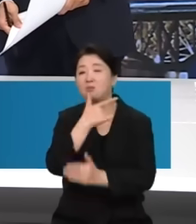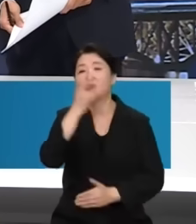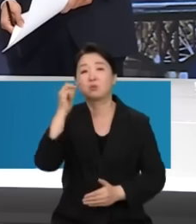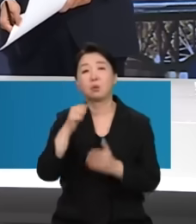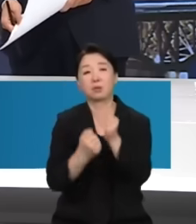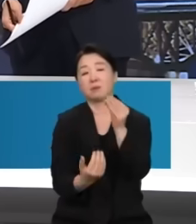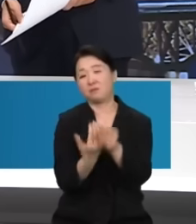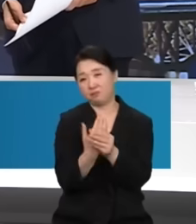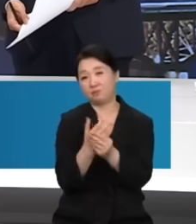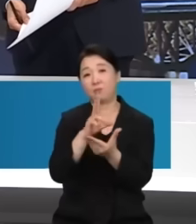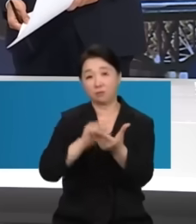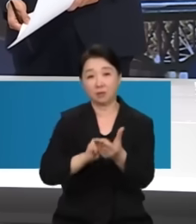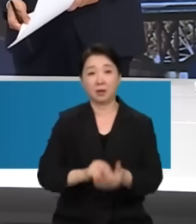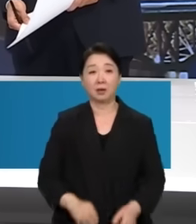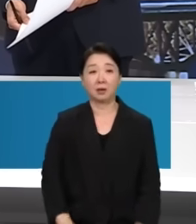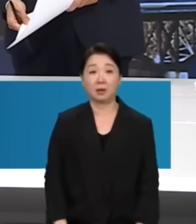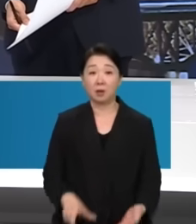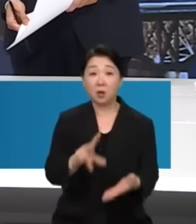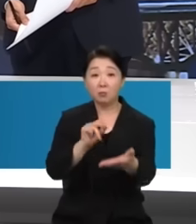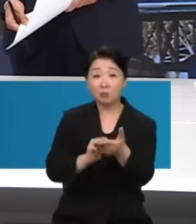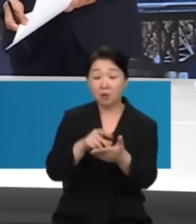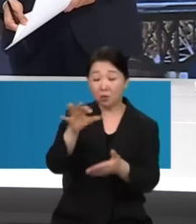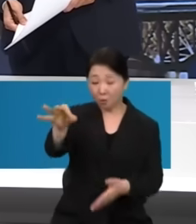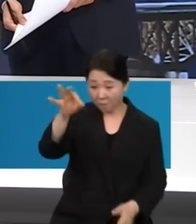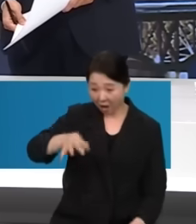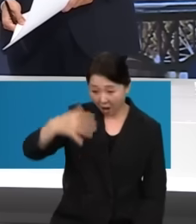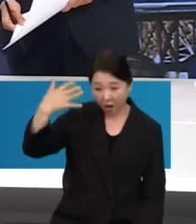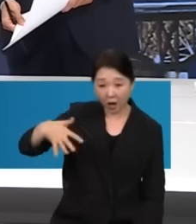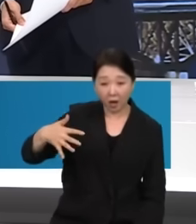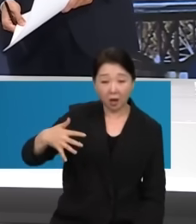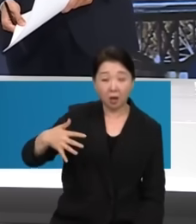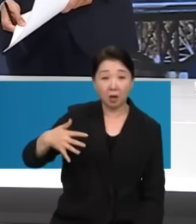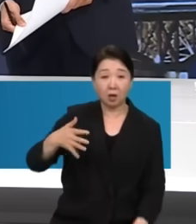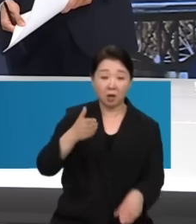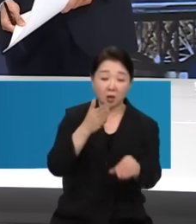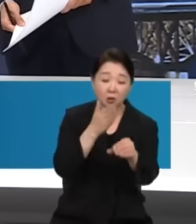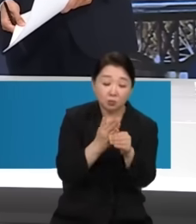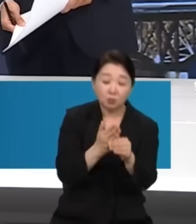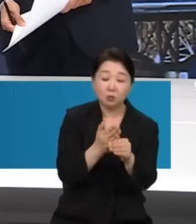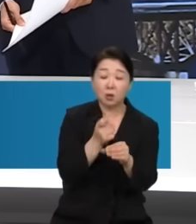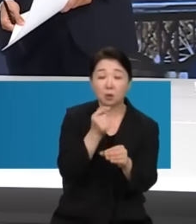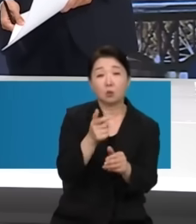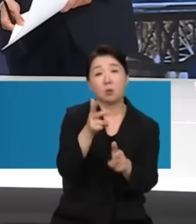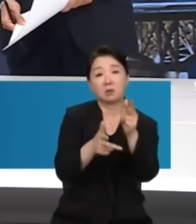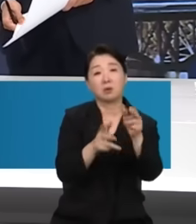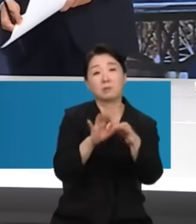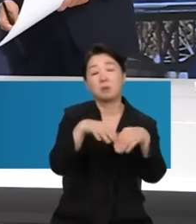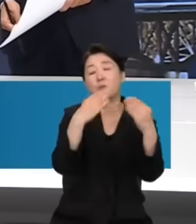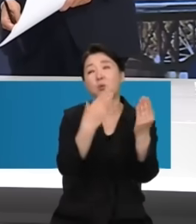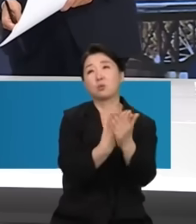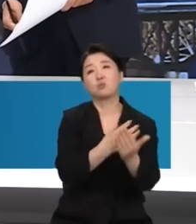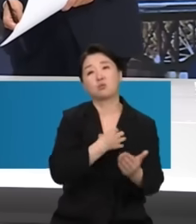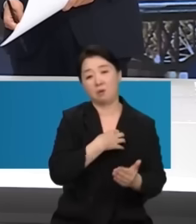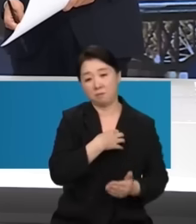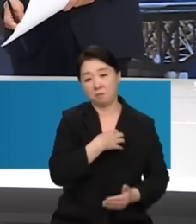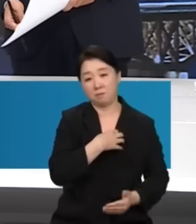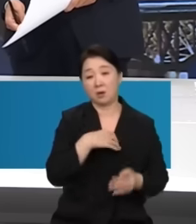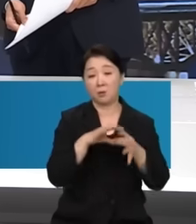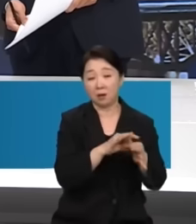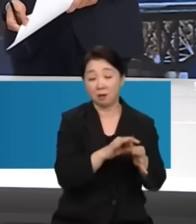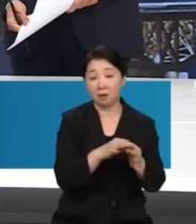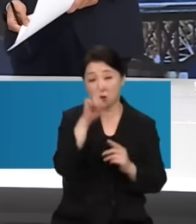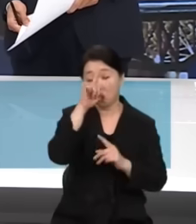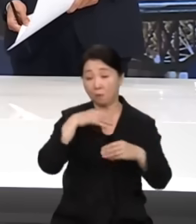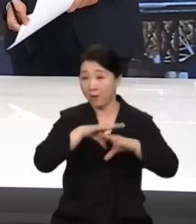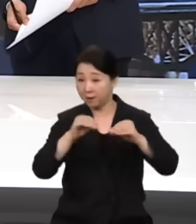벌어진 일이란 분석인데 문제는 받을 돈을 받지 못하게 된 중소업체들까지 덩달아 위험해졌다는 겁니다. 정부도